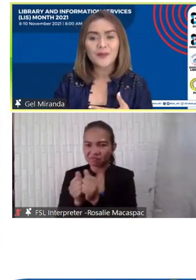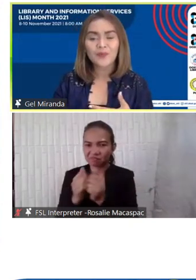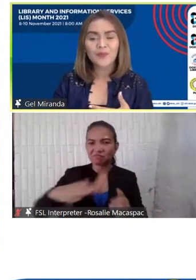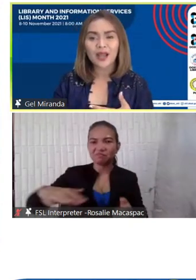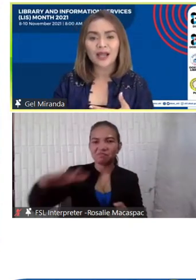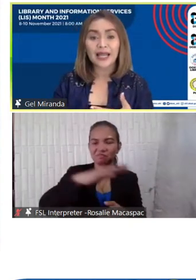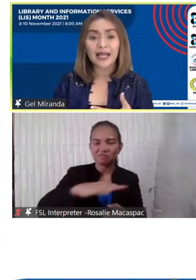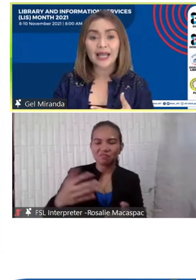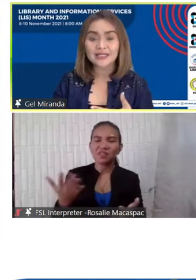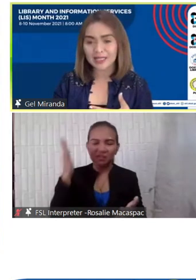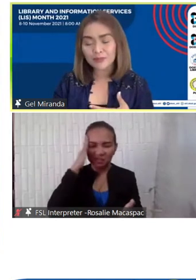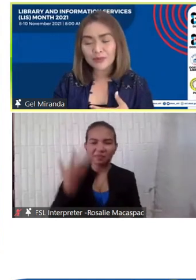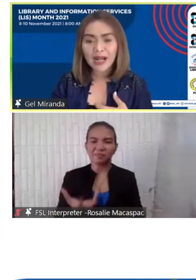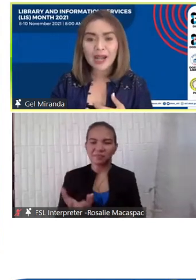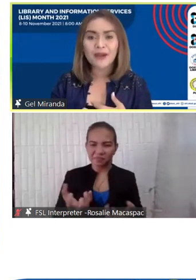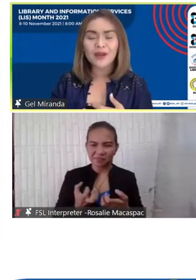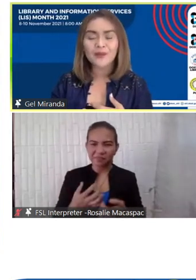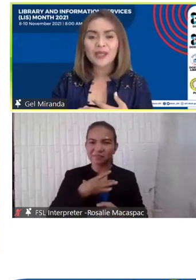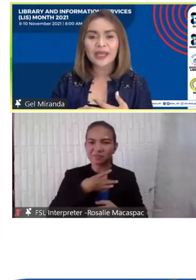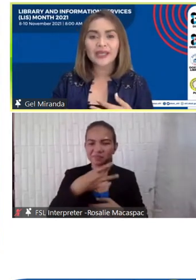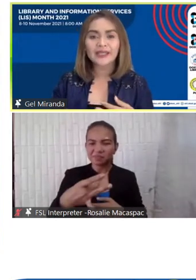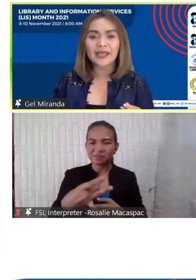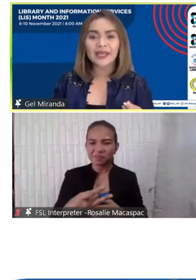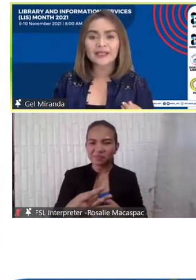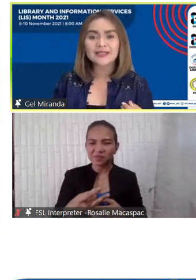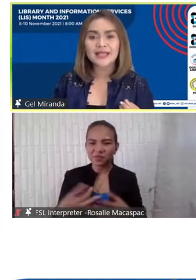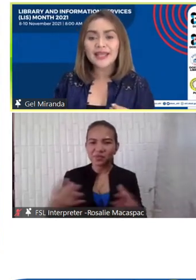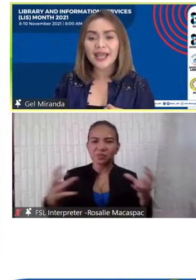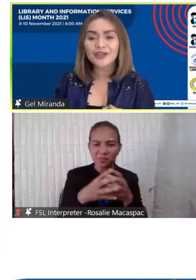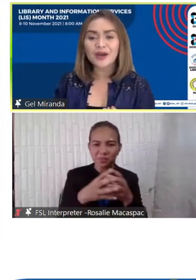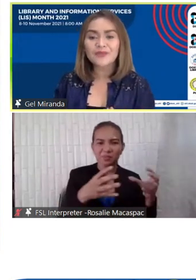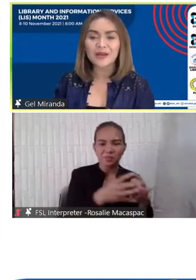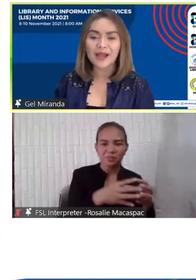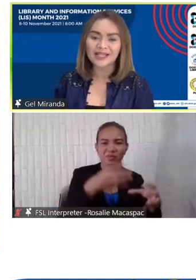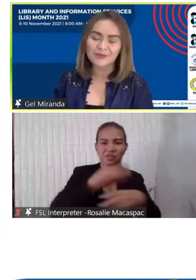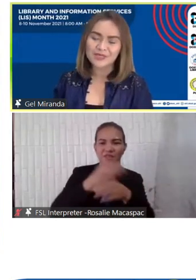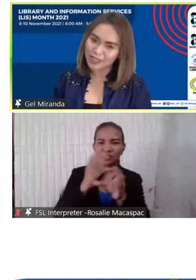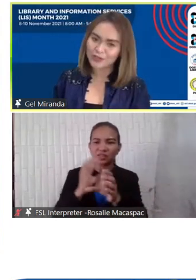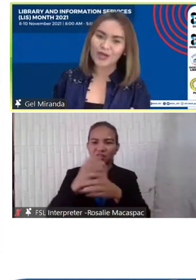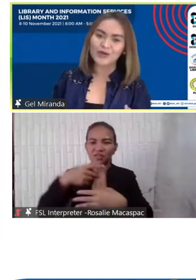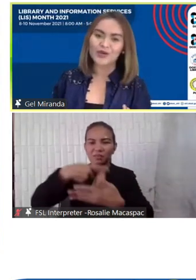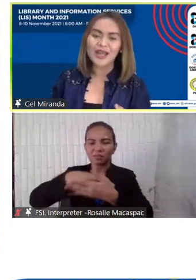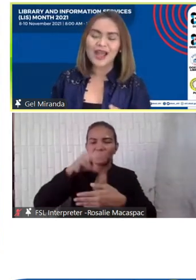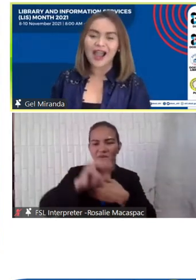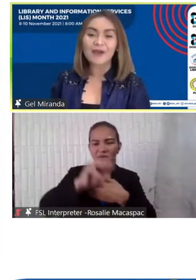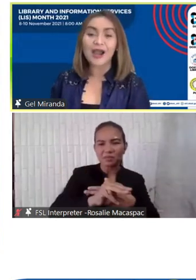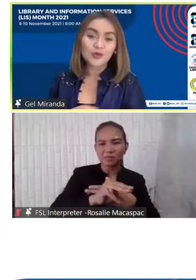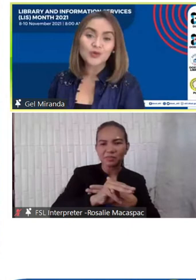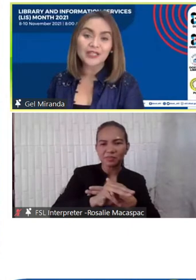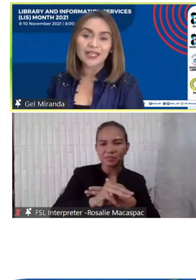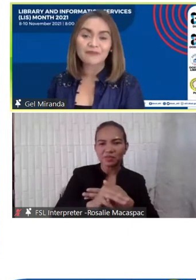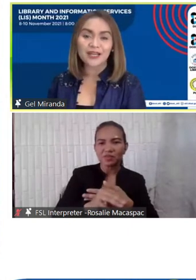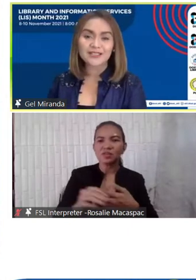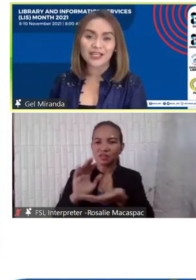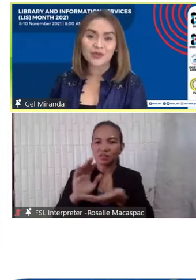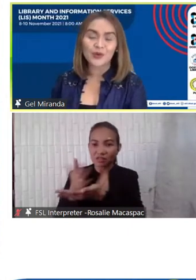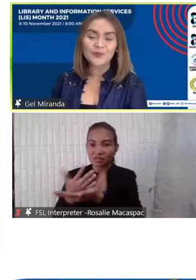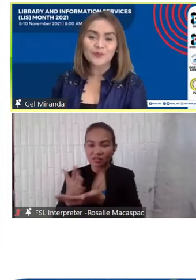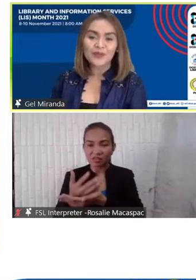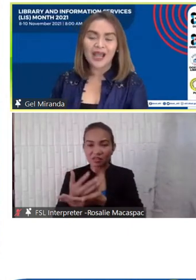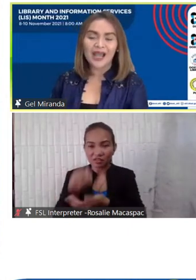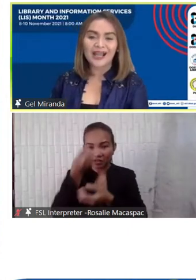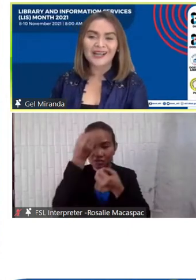mga klase ng programa, and sana yung mga binabahagi namin sa inyo ngayon ay makatulong din para sa